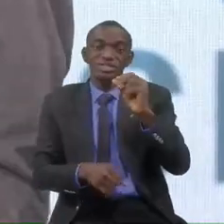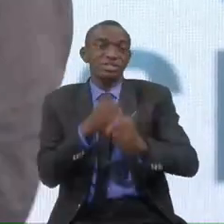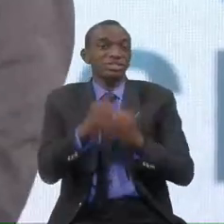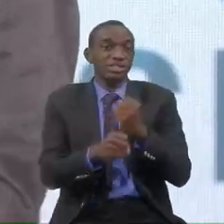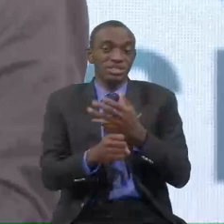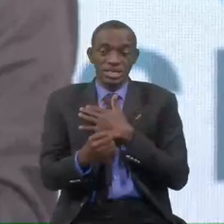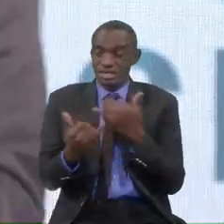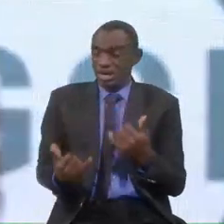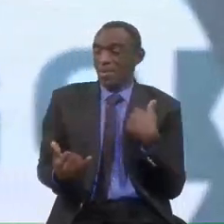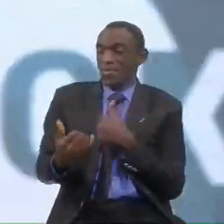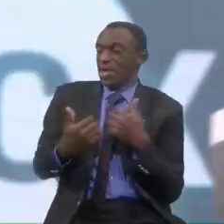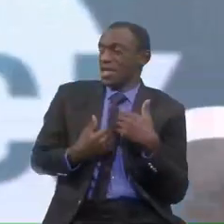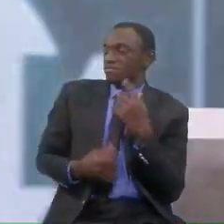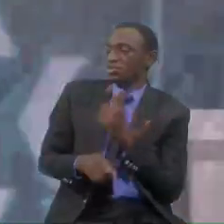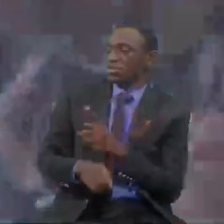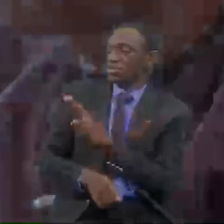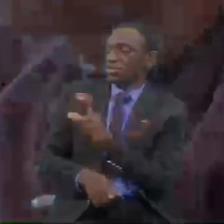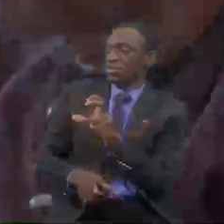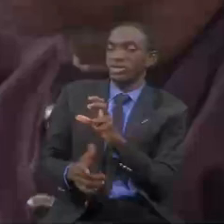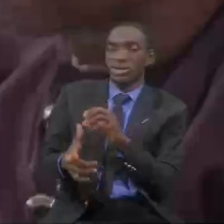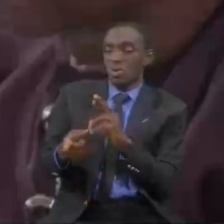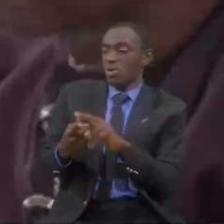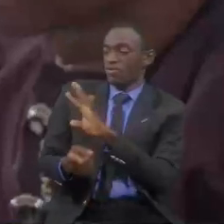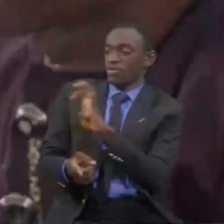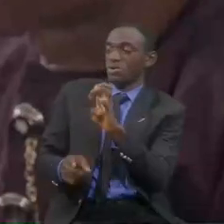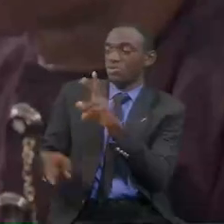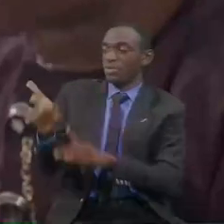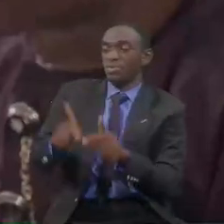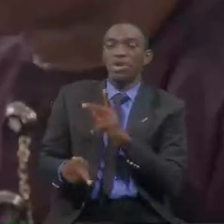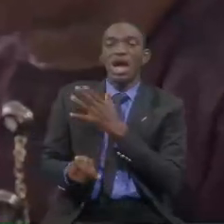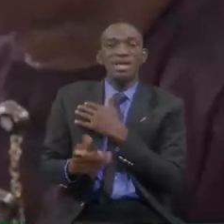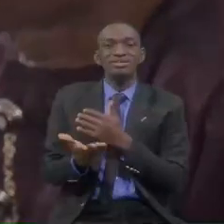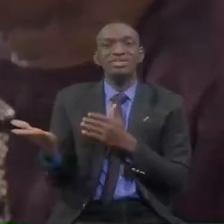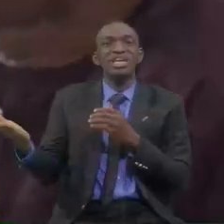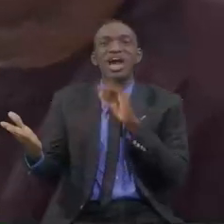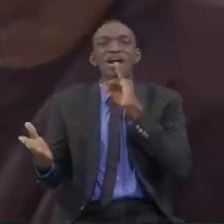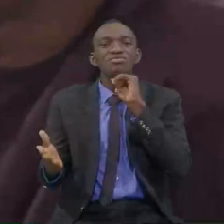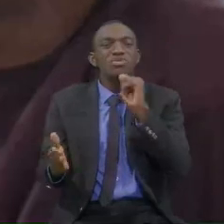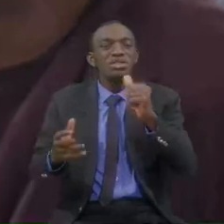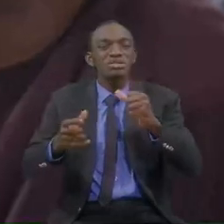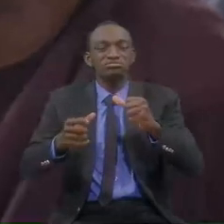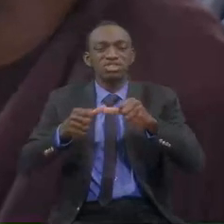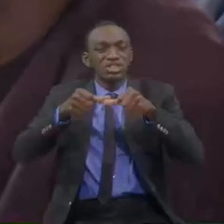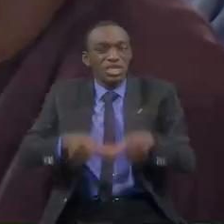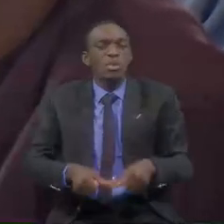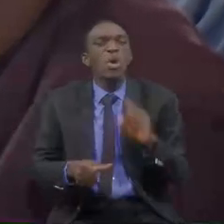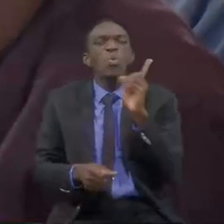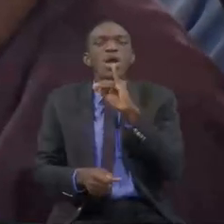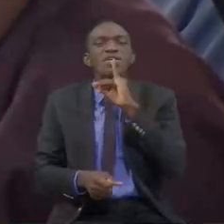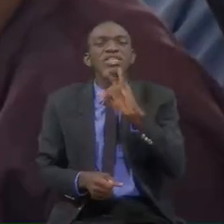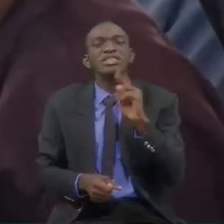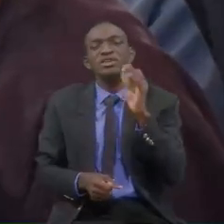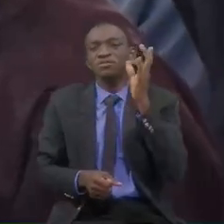400 personnes, même ces 300 ou 400 personnes ne sont pas stables. Où est la force,